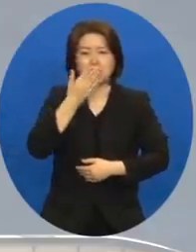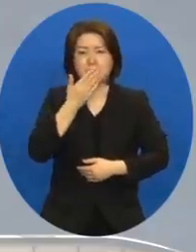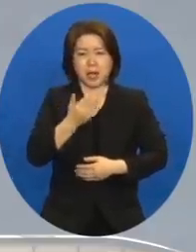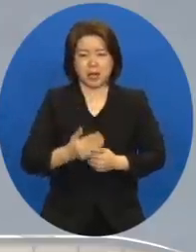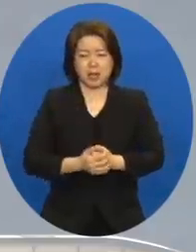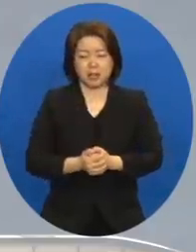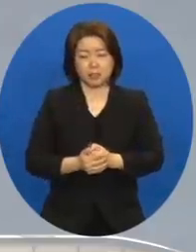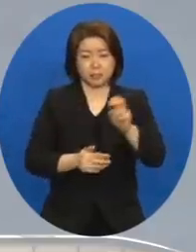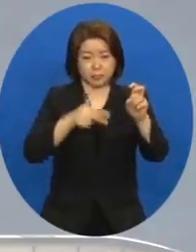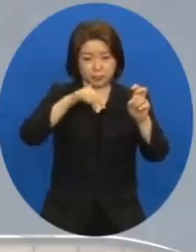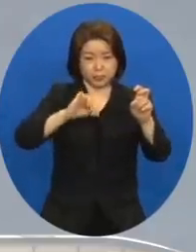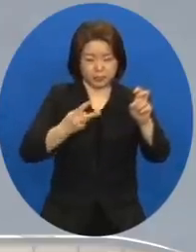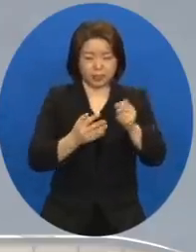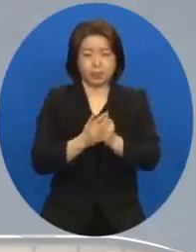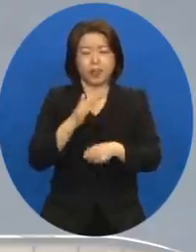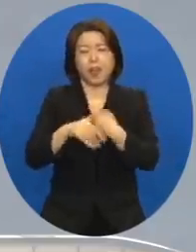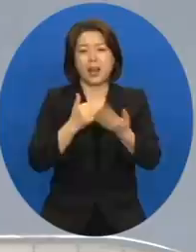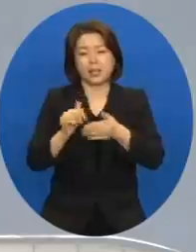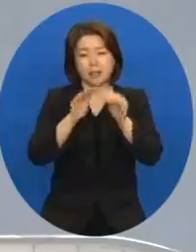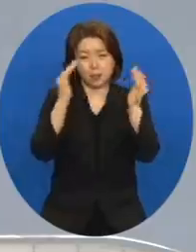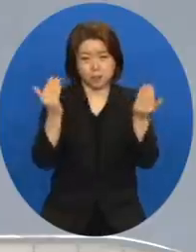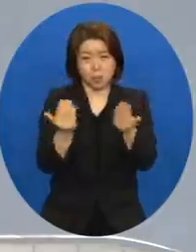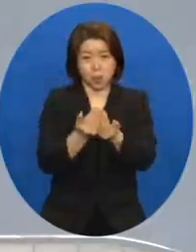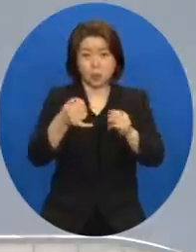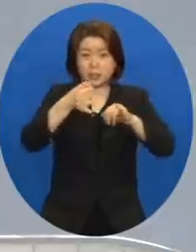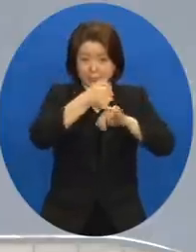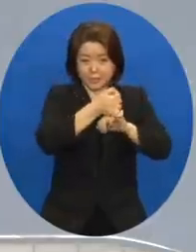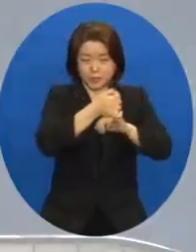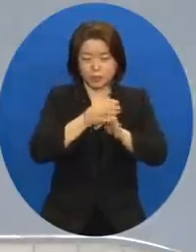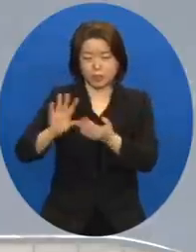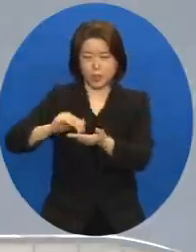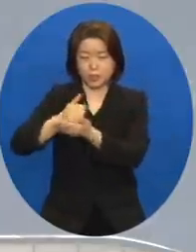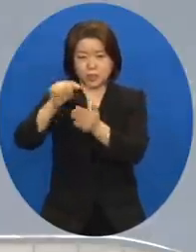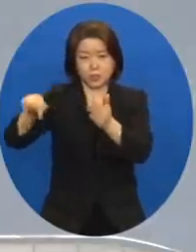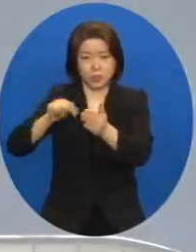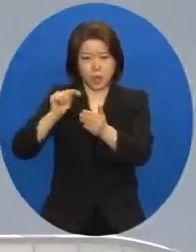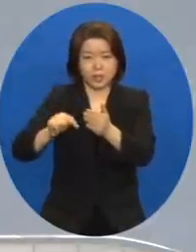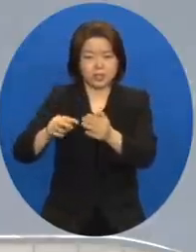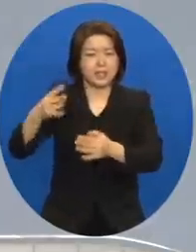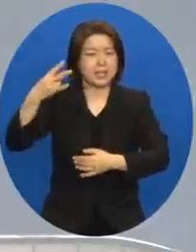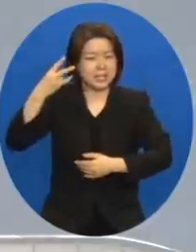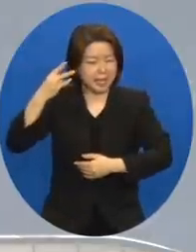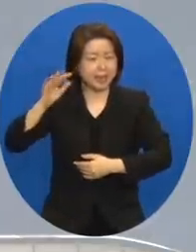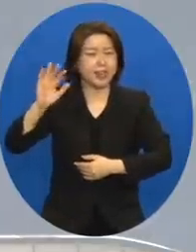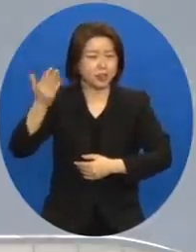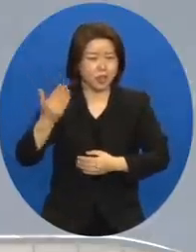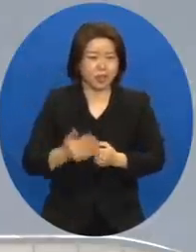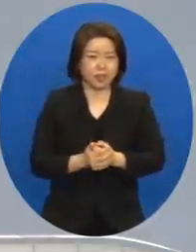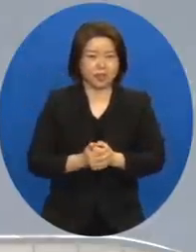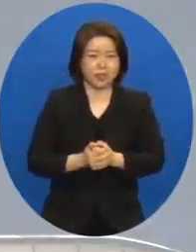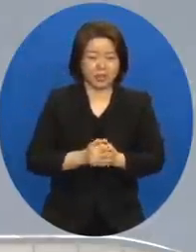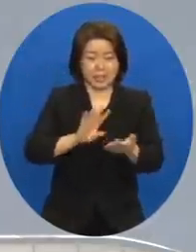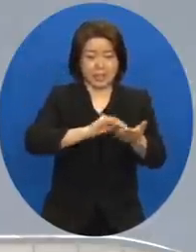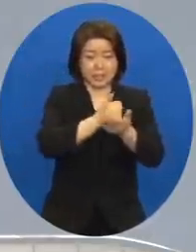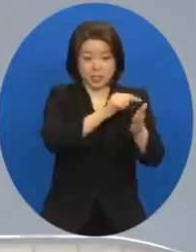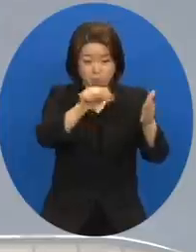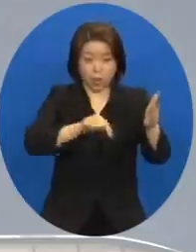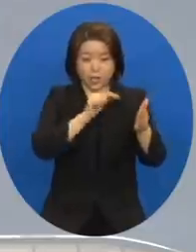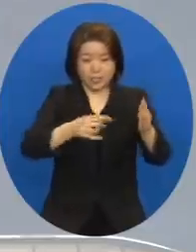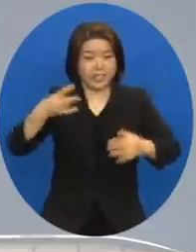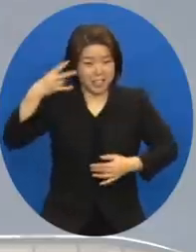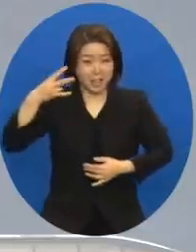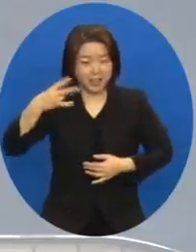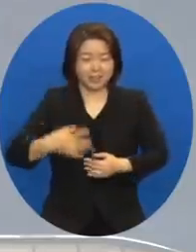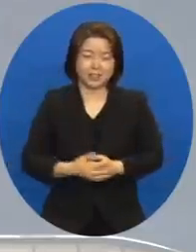20절에 보면 하나님의 모든 약속은 그리스도 안에서 이해가 될 그리스도 안에서 이해가